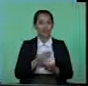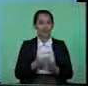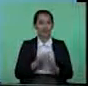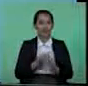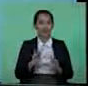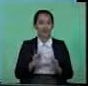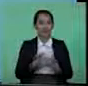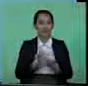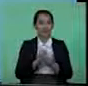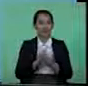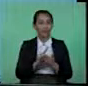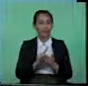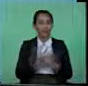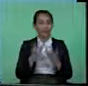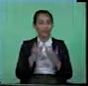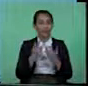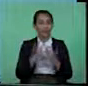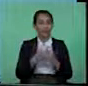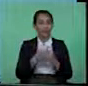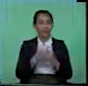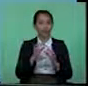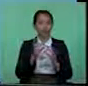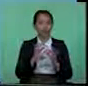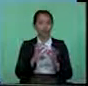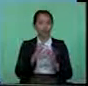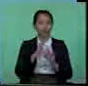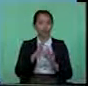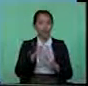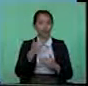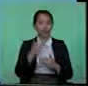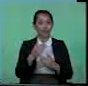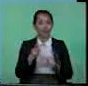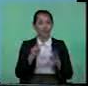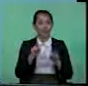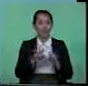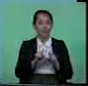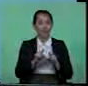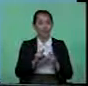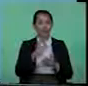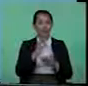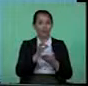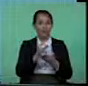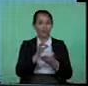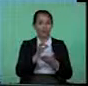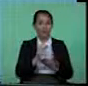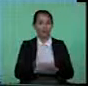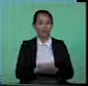o'quvchilar, masalaning yechimini ham bajarib oldik. Sizlarda ham xuddi shunday javob bo'ldimi?